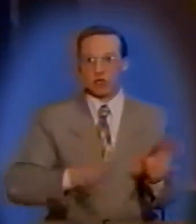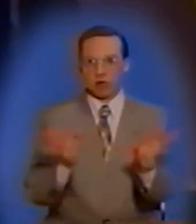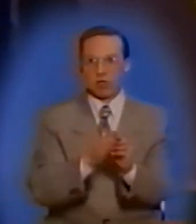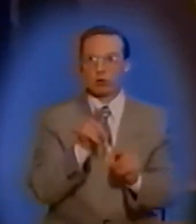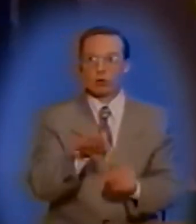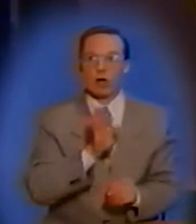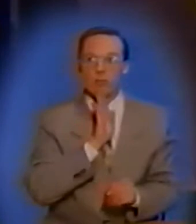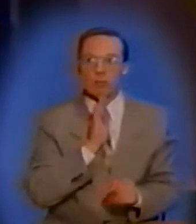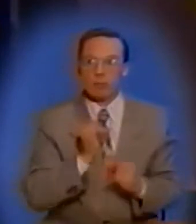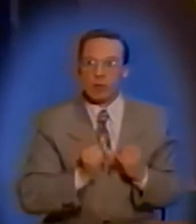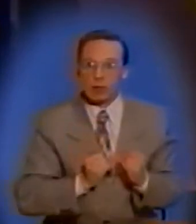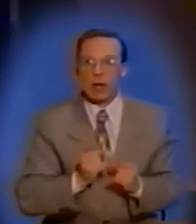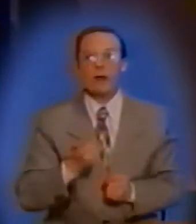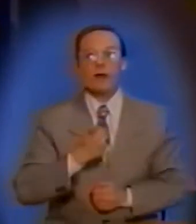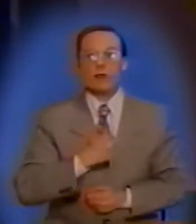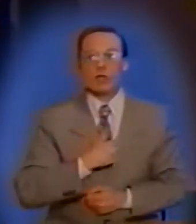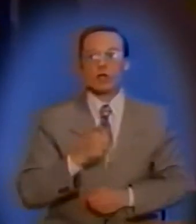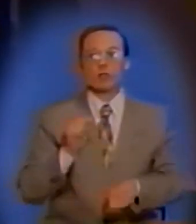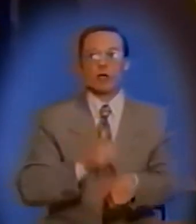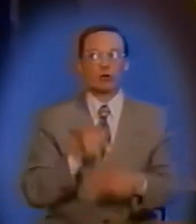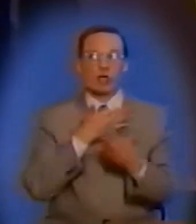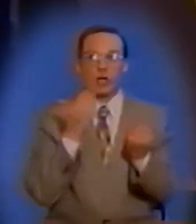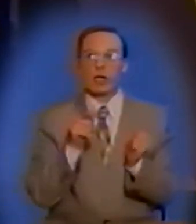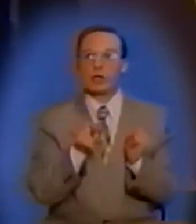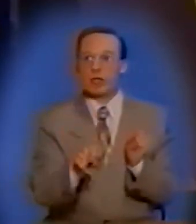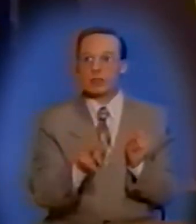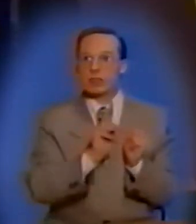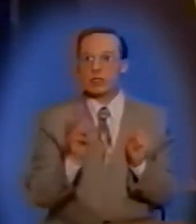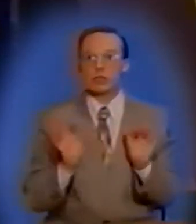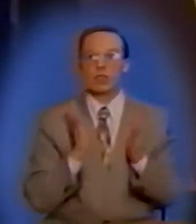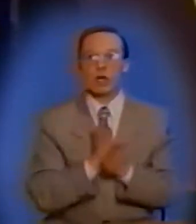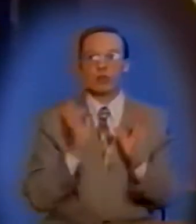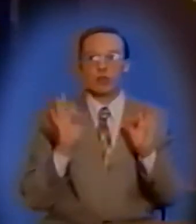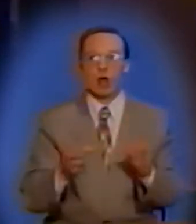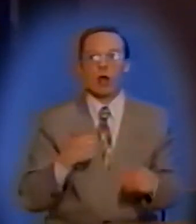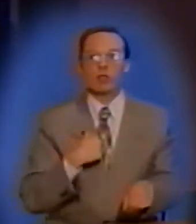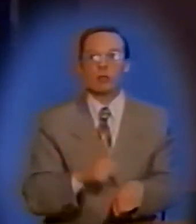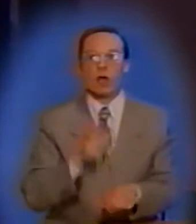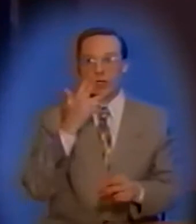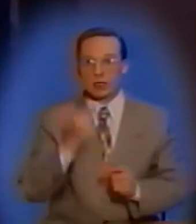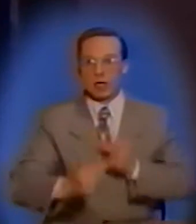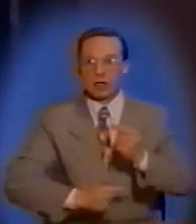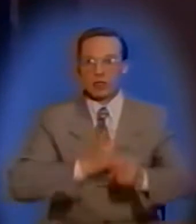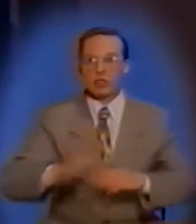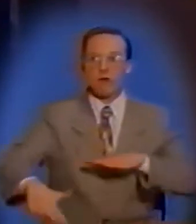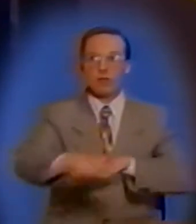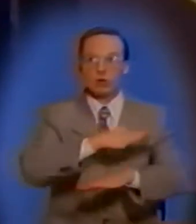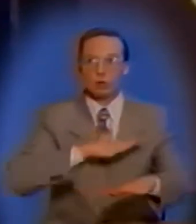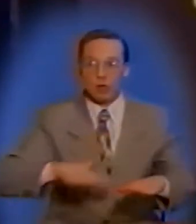Man tai tiesiog, aš pajutau, kad tiesiog nėra tas, kas yra iš tikrųjų. Aš gyvenau tai, kad tradicija, visuomenė,